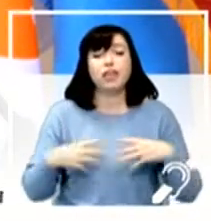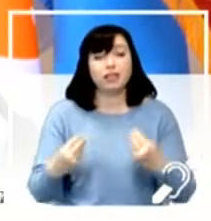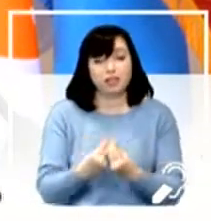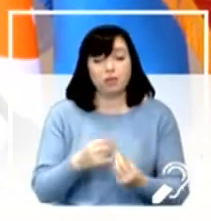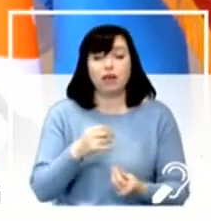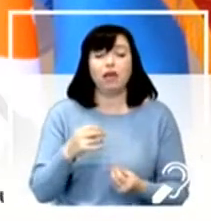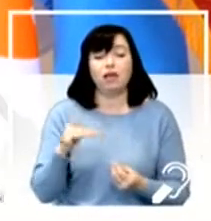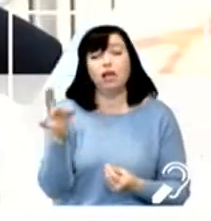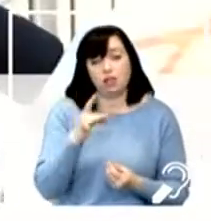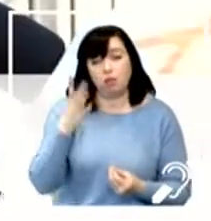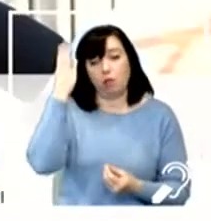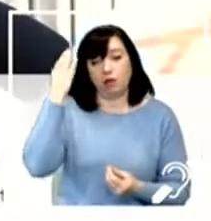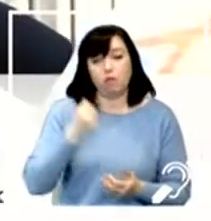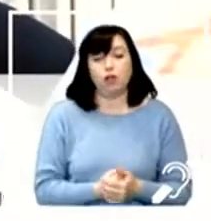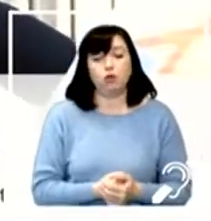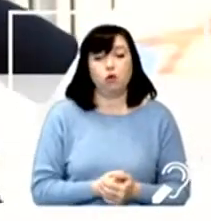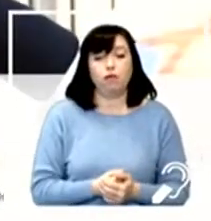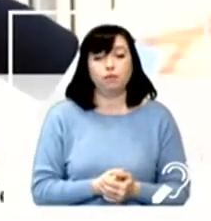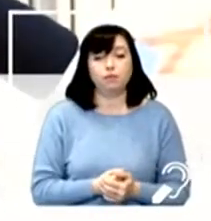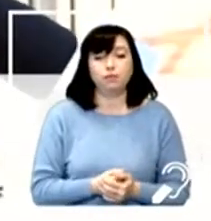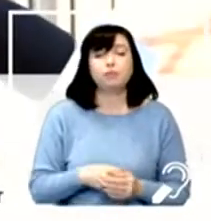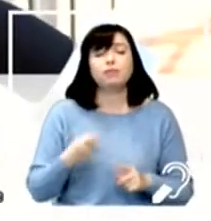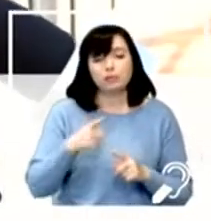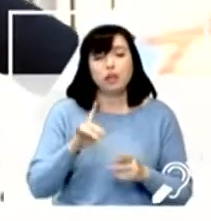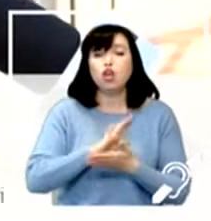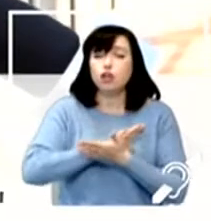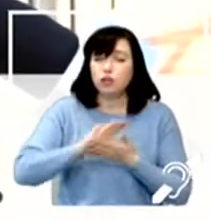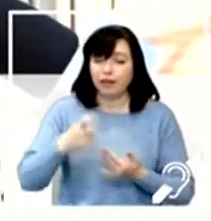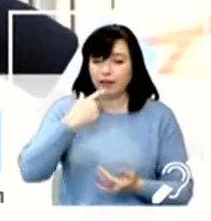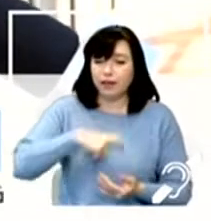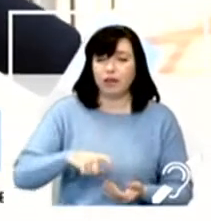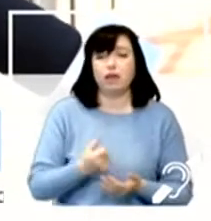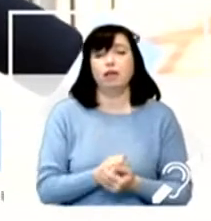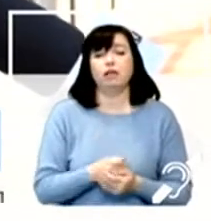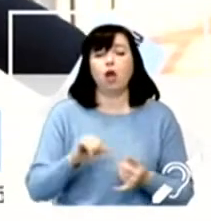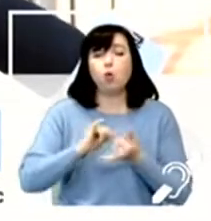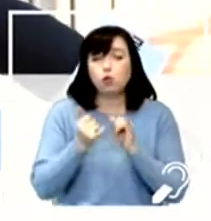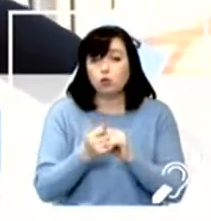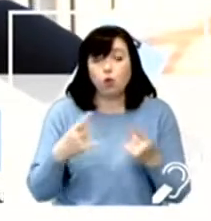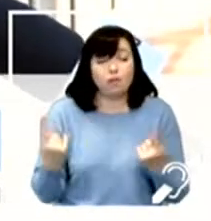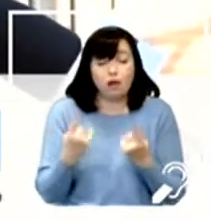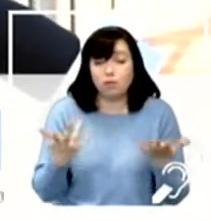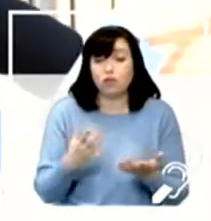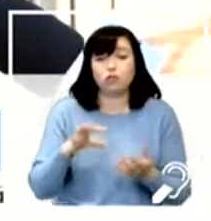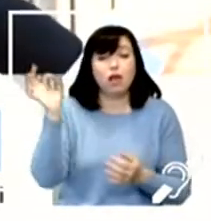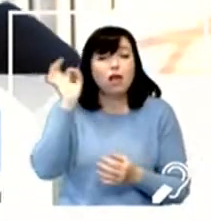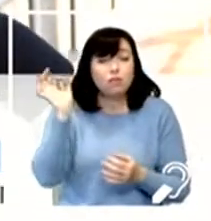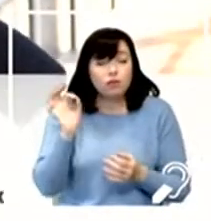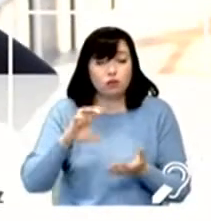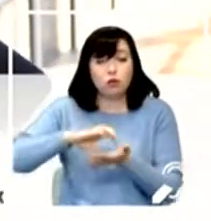din Republica Moldova. Este vorba despre igienă, este vorba despre condiții alimentare, blocuri sanitare